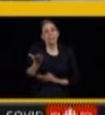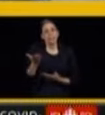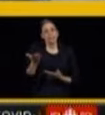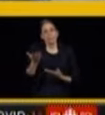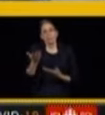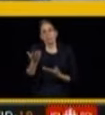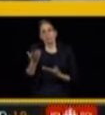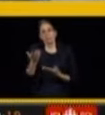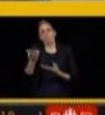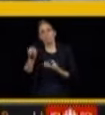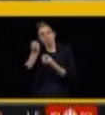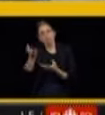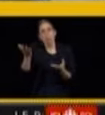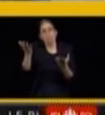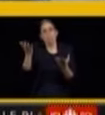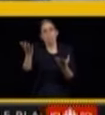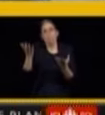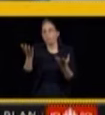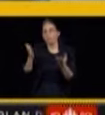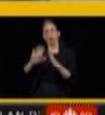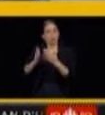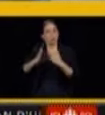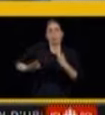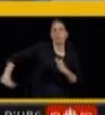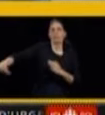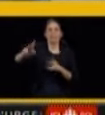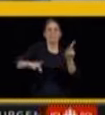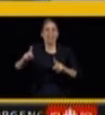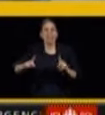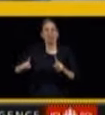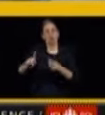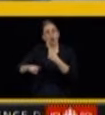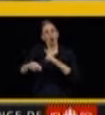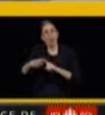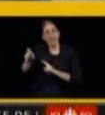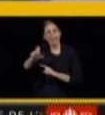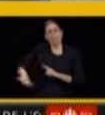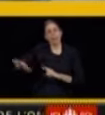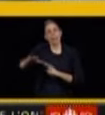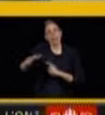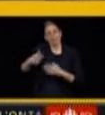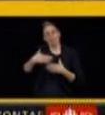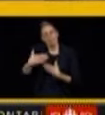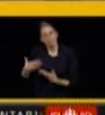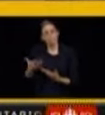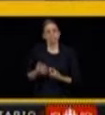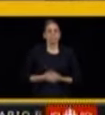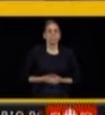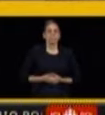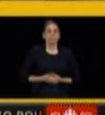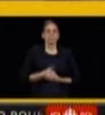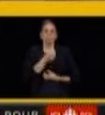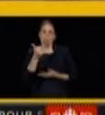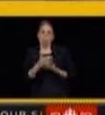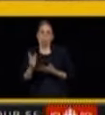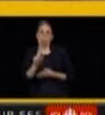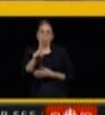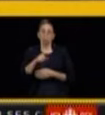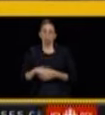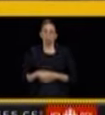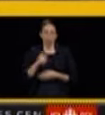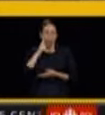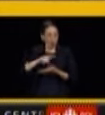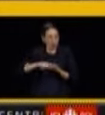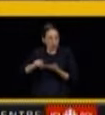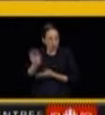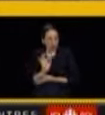je le partage avec toute la communauté de mes collègues du Québec. Est-ce qu'il y a une enquête particulière qui va être faite dans ce cas-ci ou